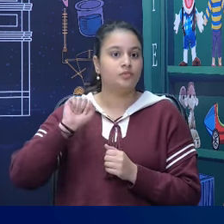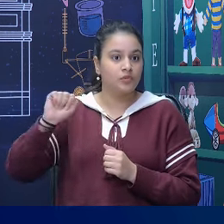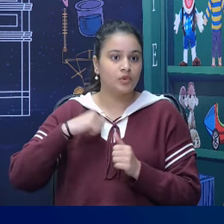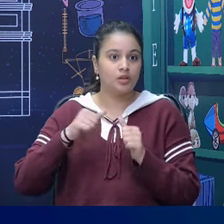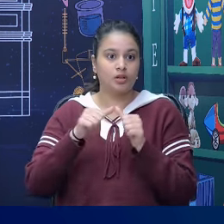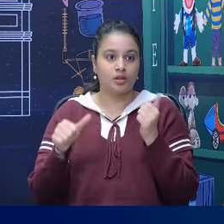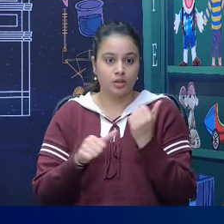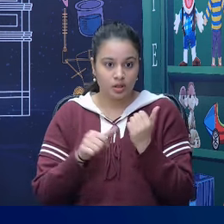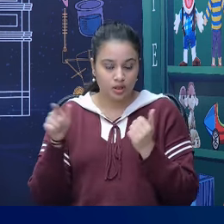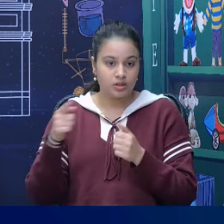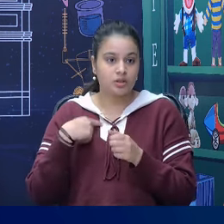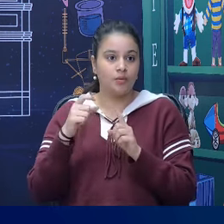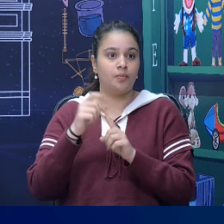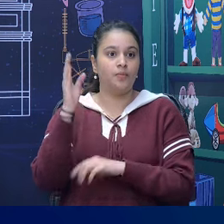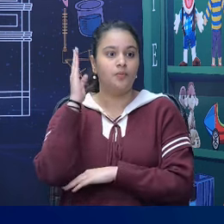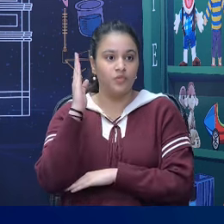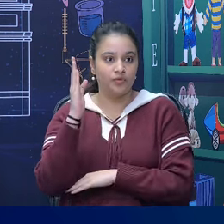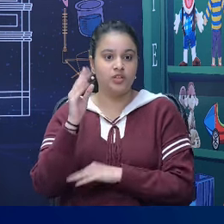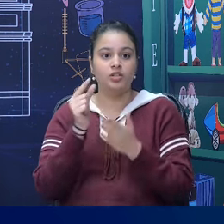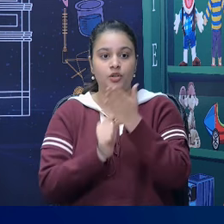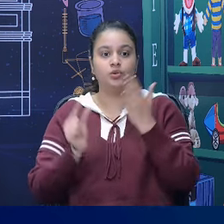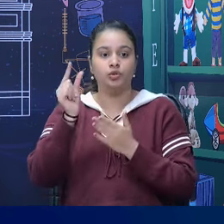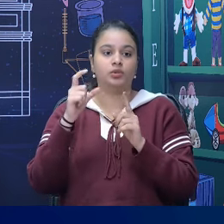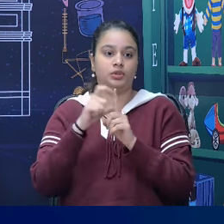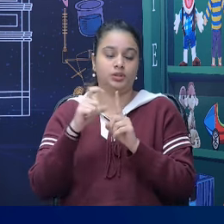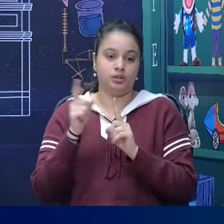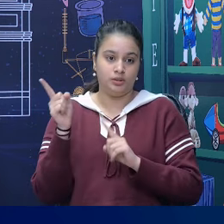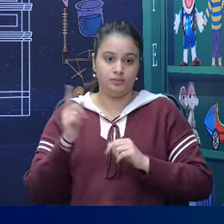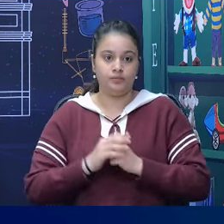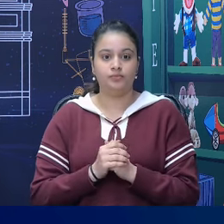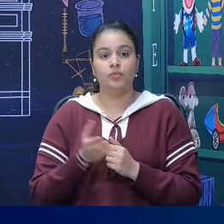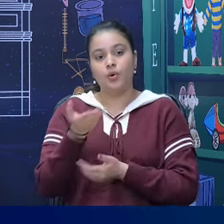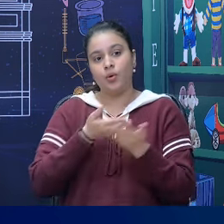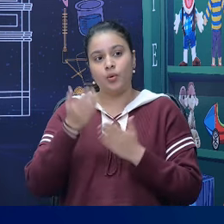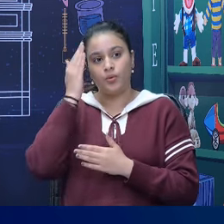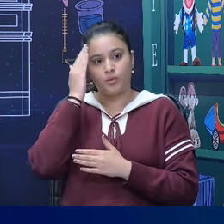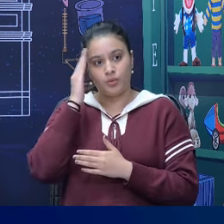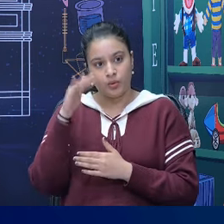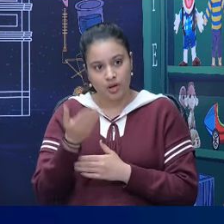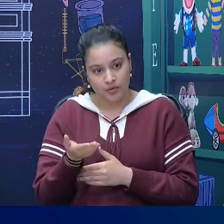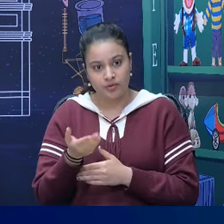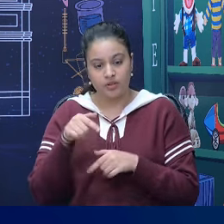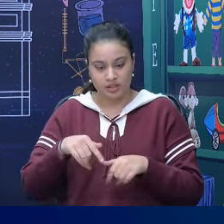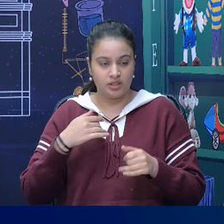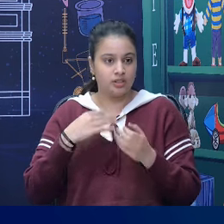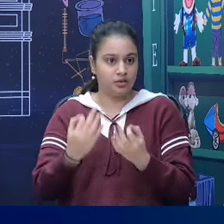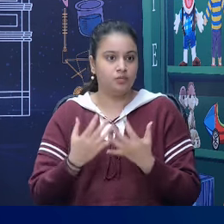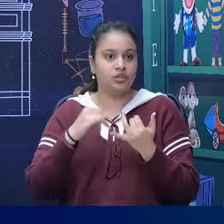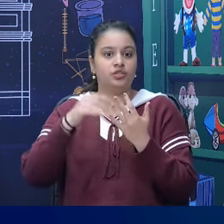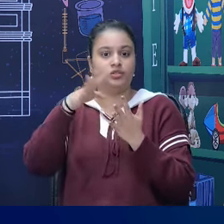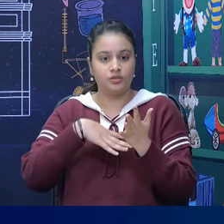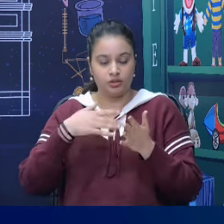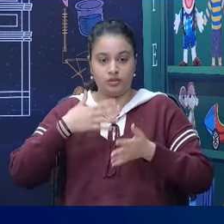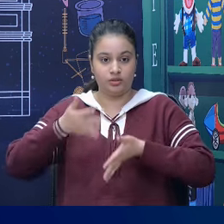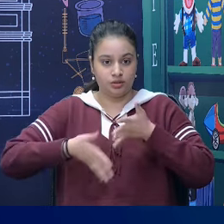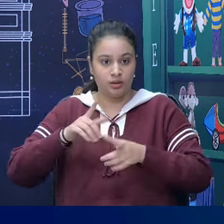मिरदा हाउस यूनिवर्सिटी ऑफ दिल्ली से और दर्शकों जैसा कि आप सभी जानते हैं कि अपने इस विशेष सत्र में एक साइन लैंग्वेज